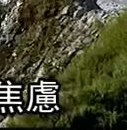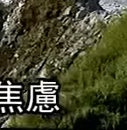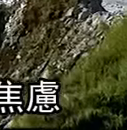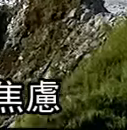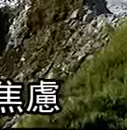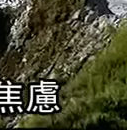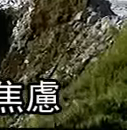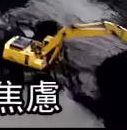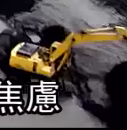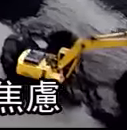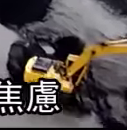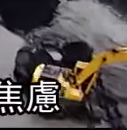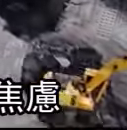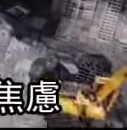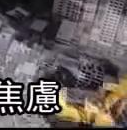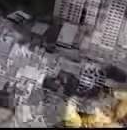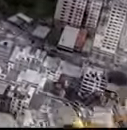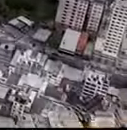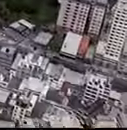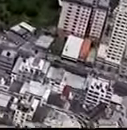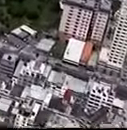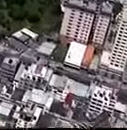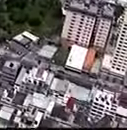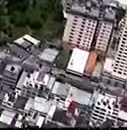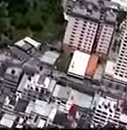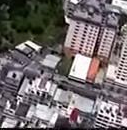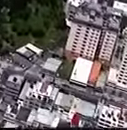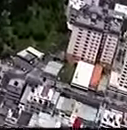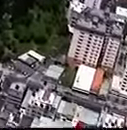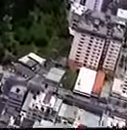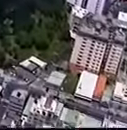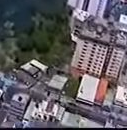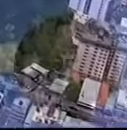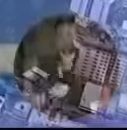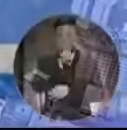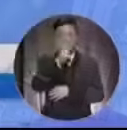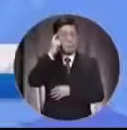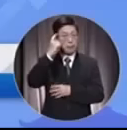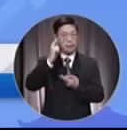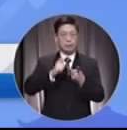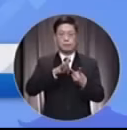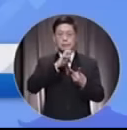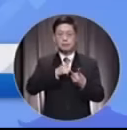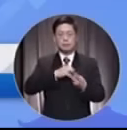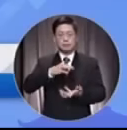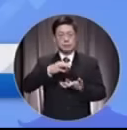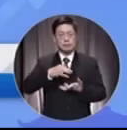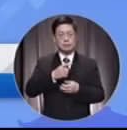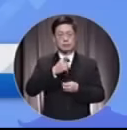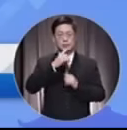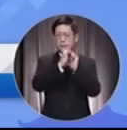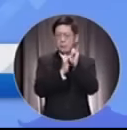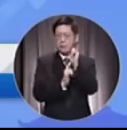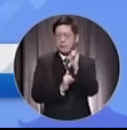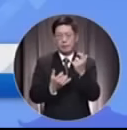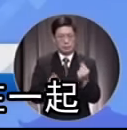因为深爱故乡而充满了焦虑。不管是乡愁还是焦虑，几个世代以来总是有一个